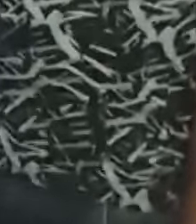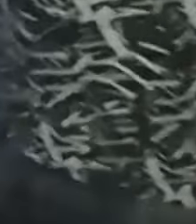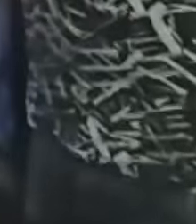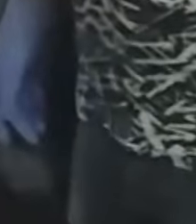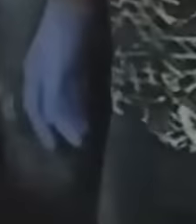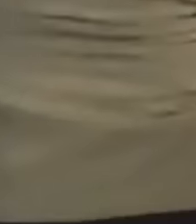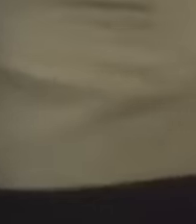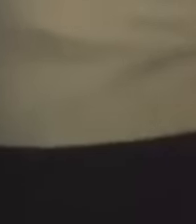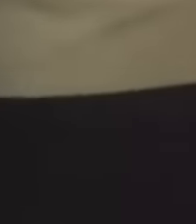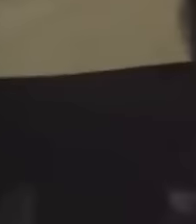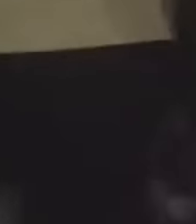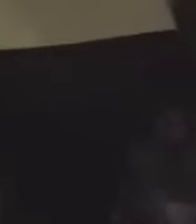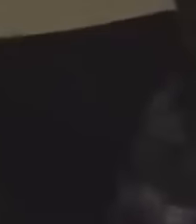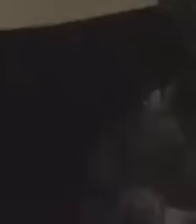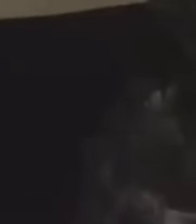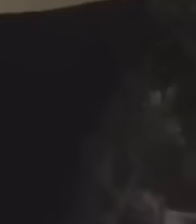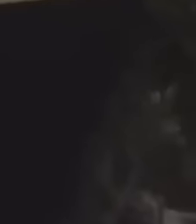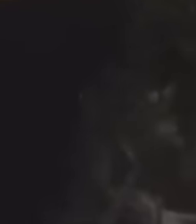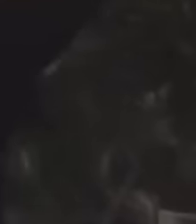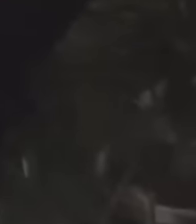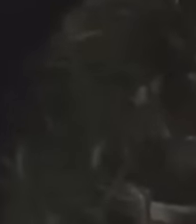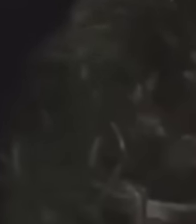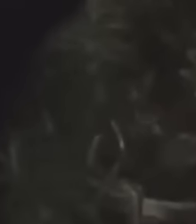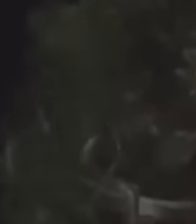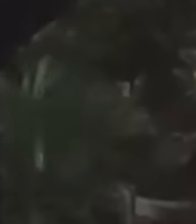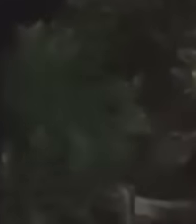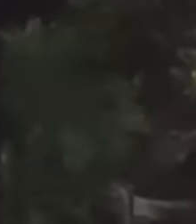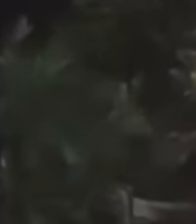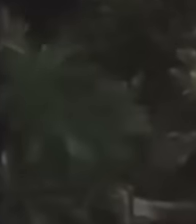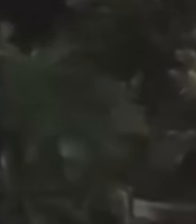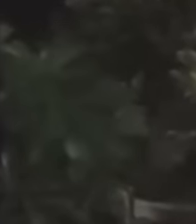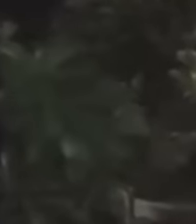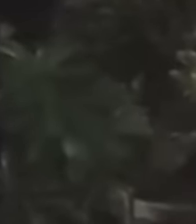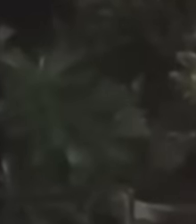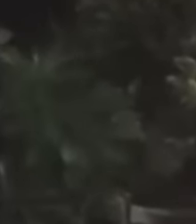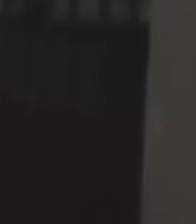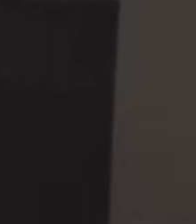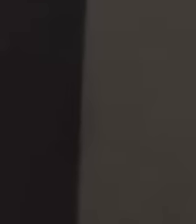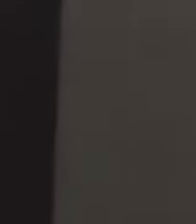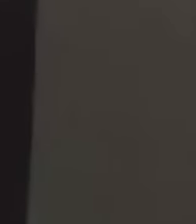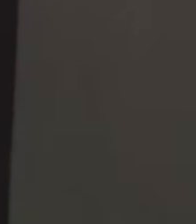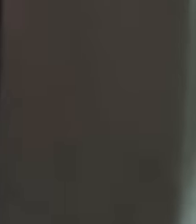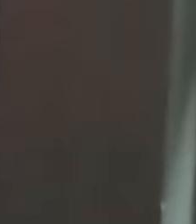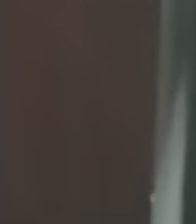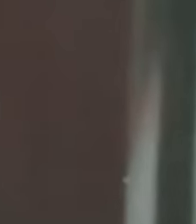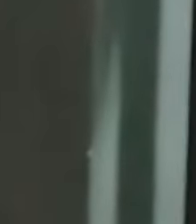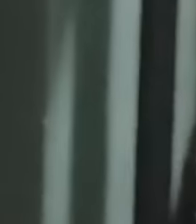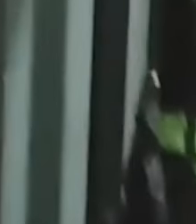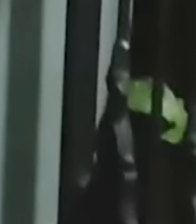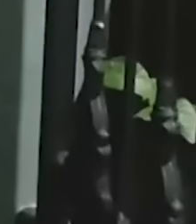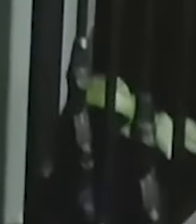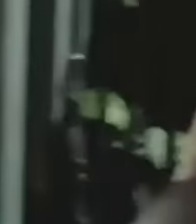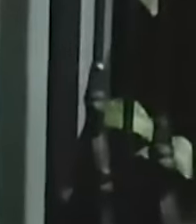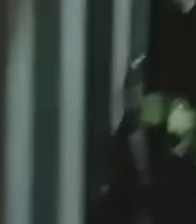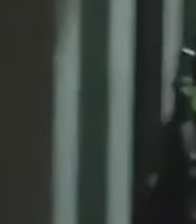pemuda berinisial AR. Sebelum jasad korban ditemukan, pemilik kontrakan mengaku mendengar suara tangisan. Tak